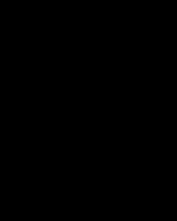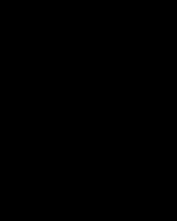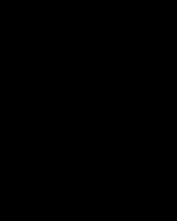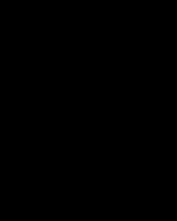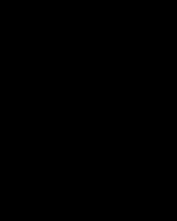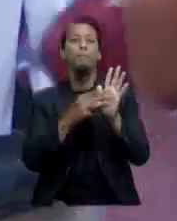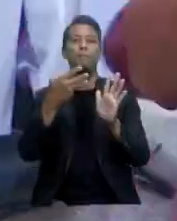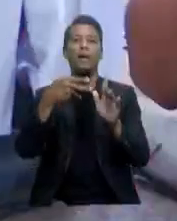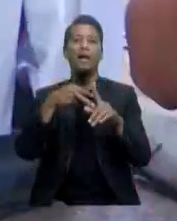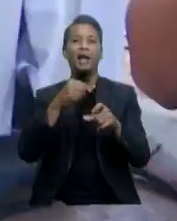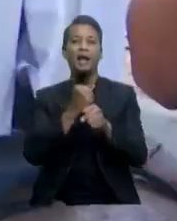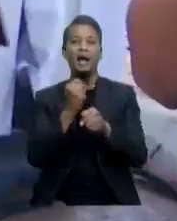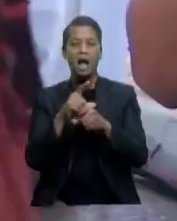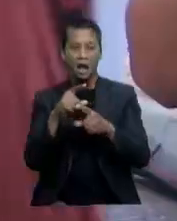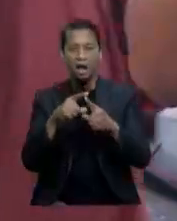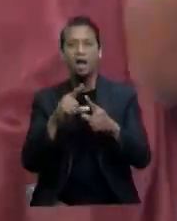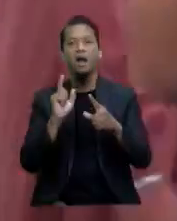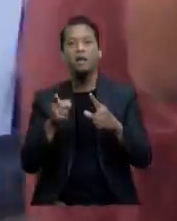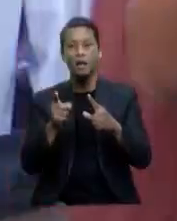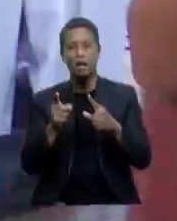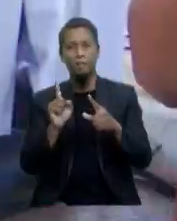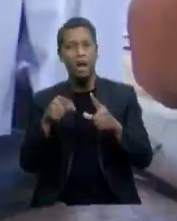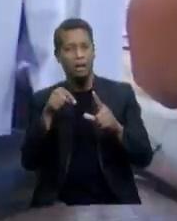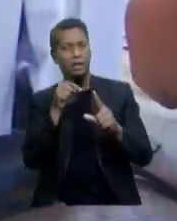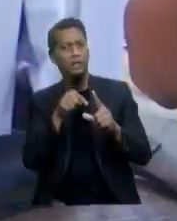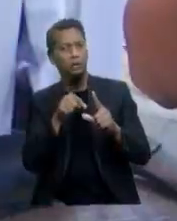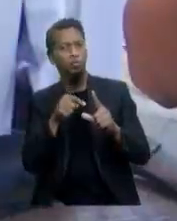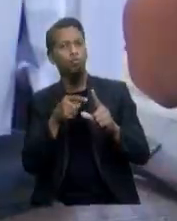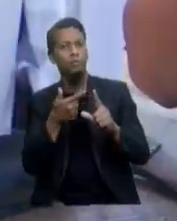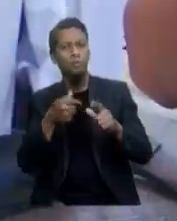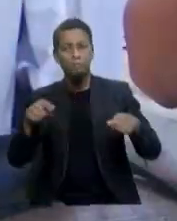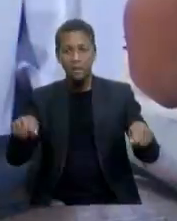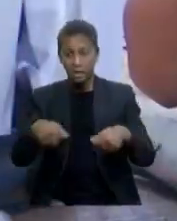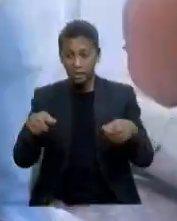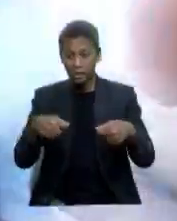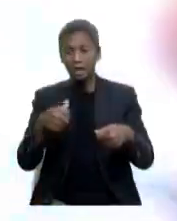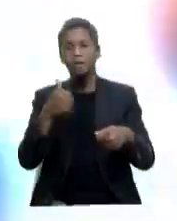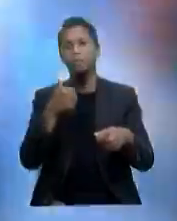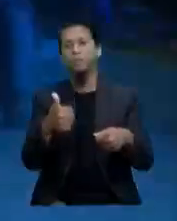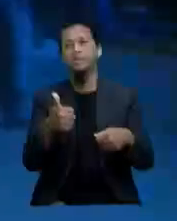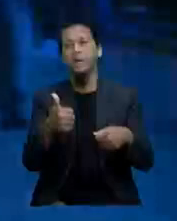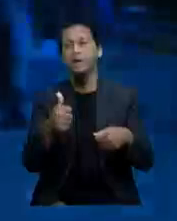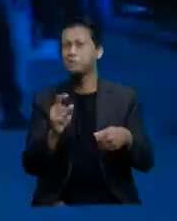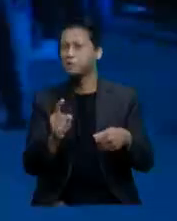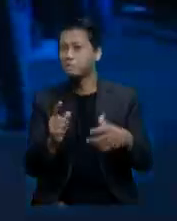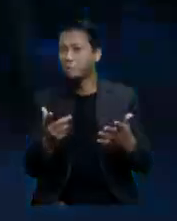menggunakan santan dalam berbagai olahan masakan karena sasa santan sangat-sangat sehat.